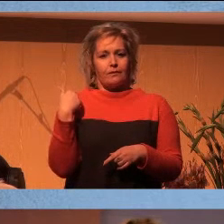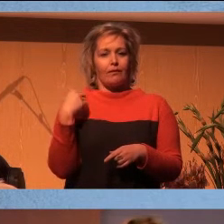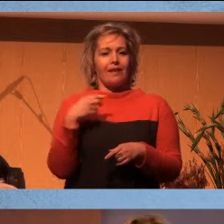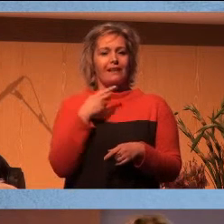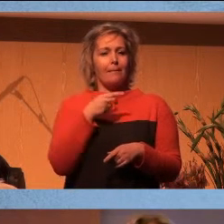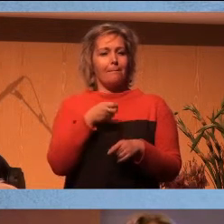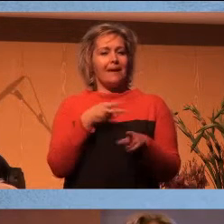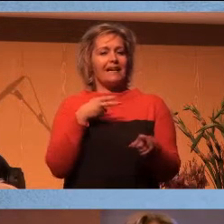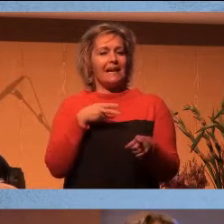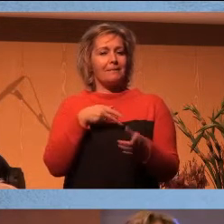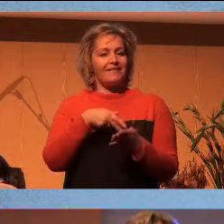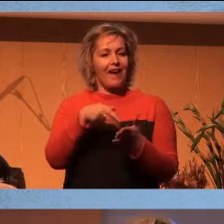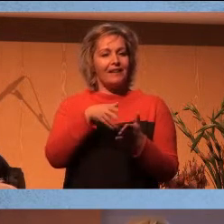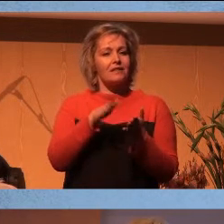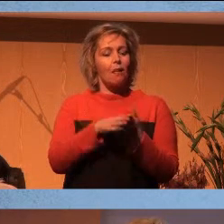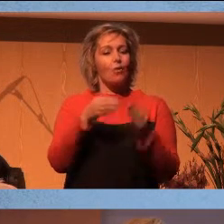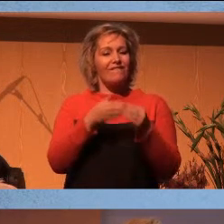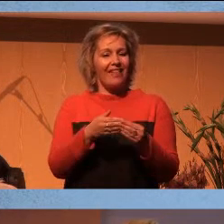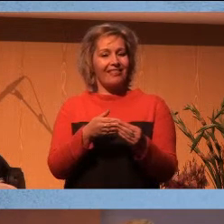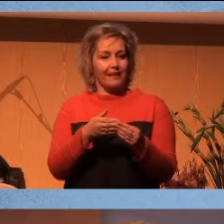pilgrimsferden, sant, sammen med noen venner.